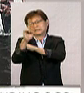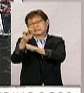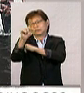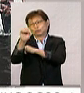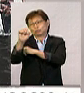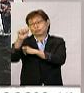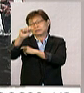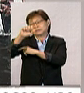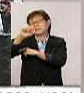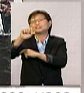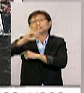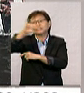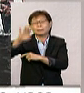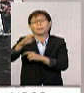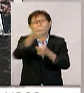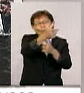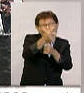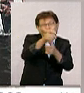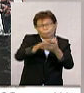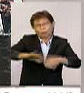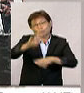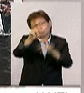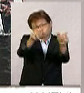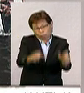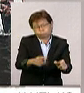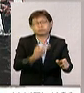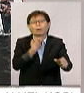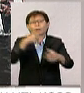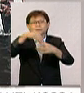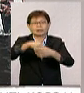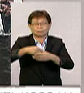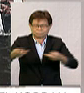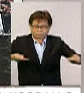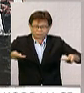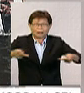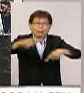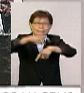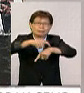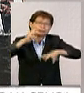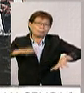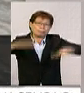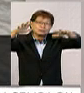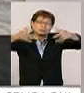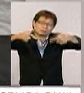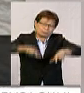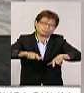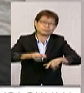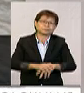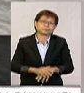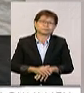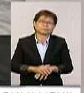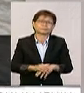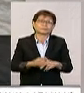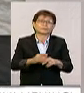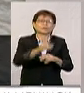Bahru, bomba dan penyelamat berjaya menyelamatkan dua mangsa yang terperangkap di dalam kereta semasa banjir kilat berlaku. Mereka